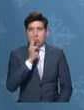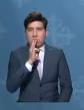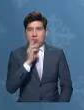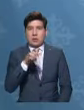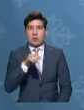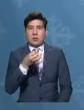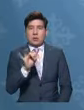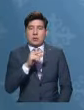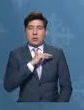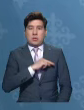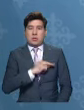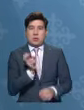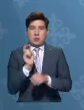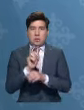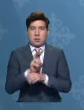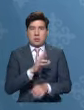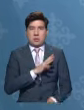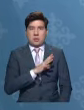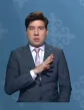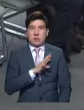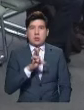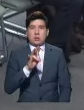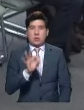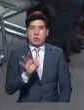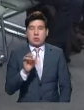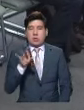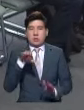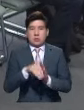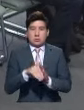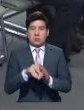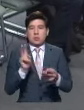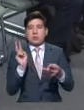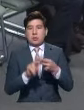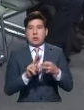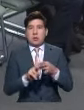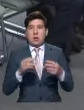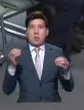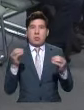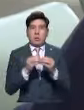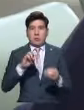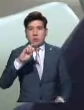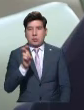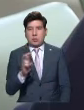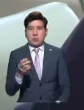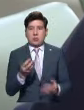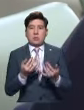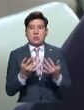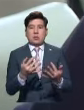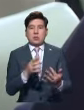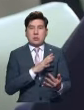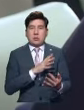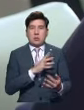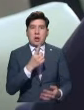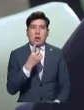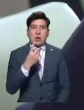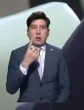жұмысқа барған. Бірақ тірлік ұсынғандар оларды қамап, босату үшін әрқайсынан 10 000 доллар талап еткен көрінеді. Бір ай дегенде екеуі